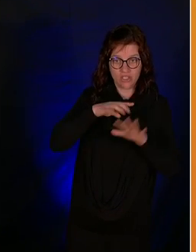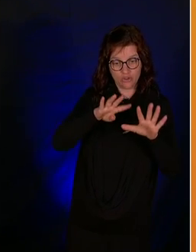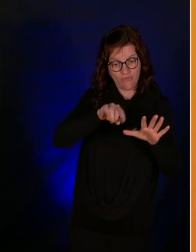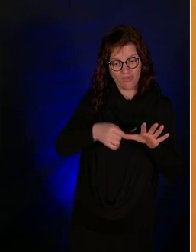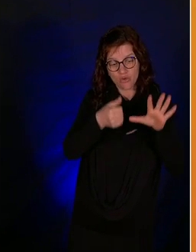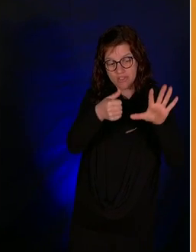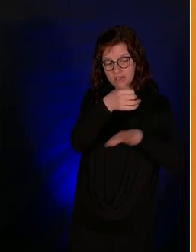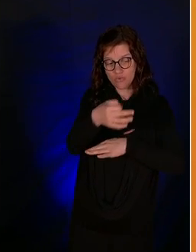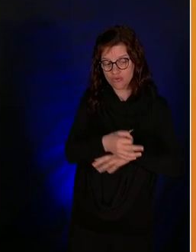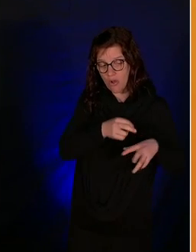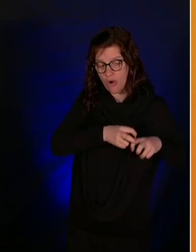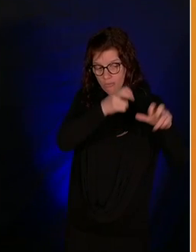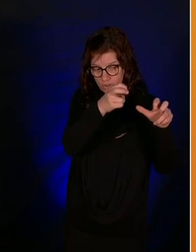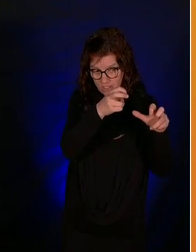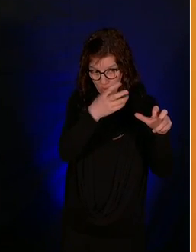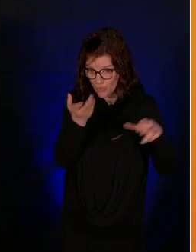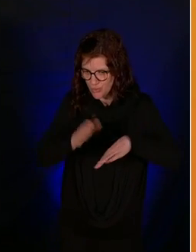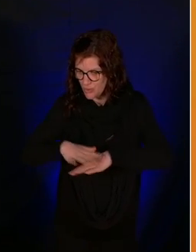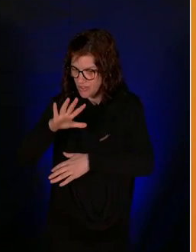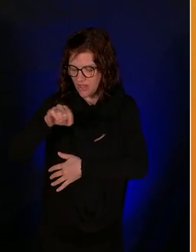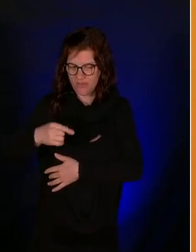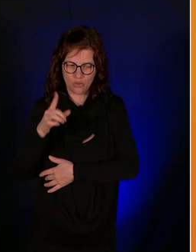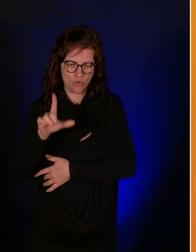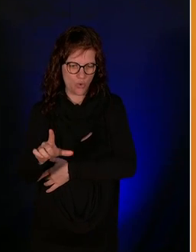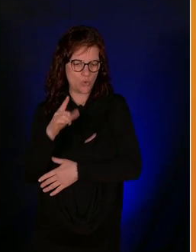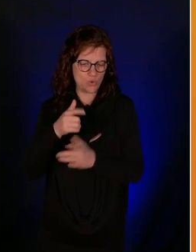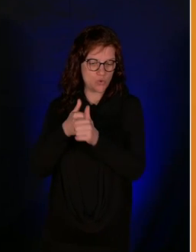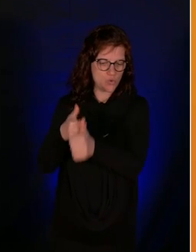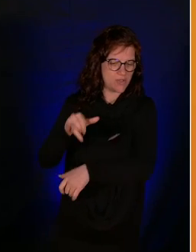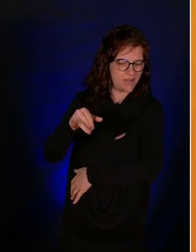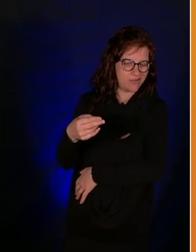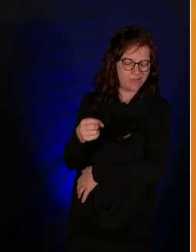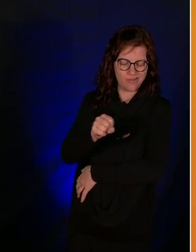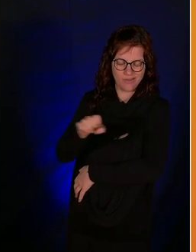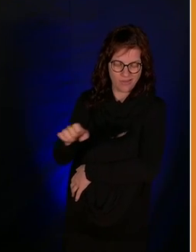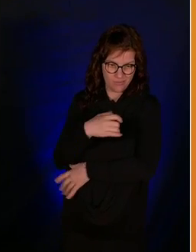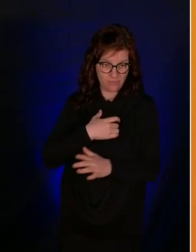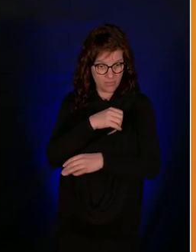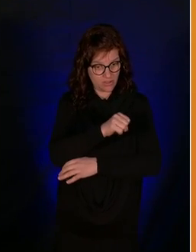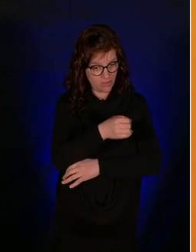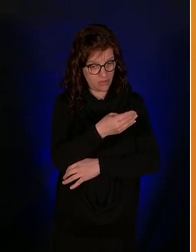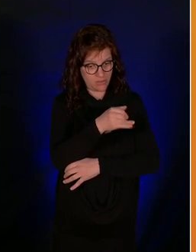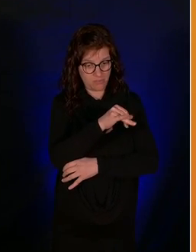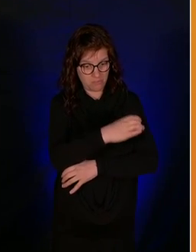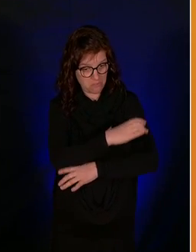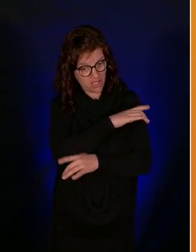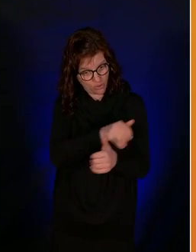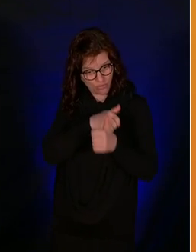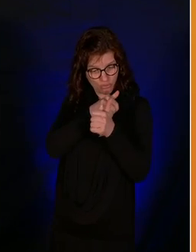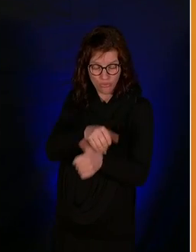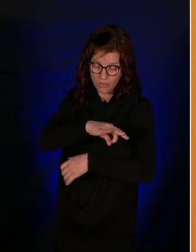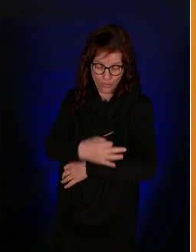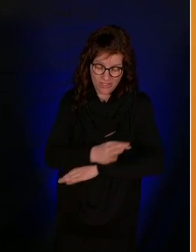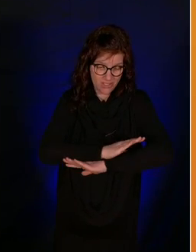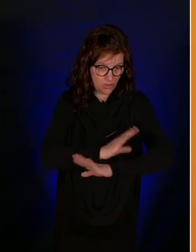9,6% contre les 5,2% selon l'INSEE. Seul le SMIC est indexé, et encore,